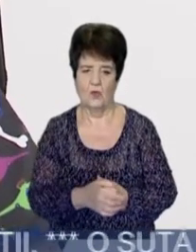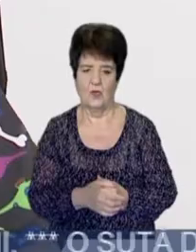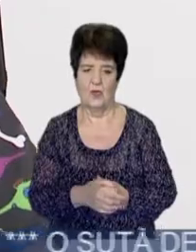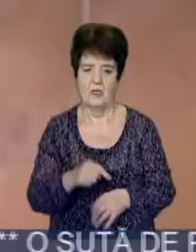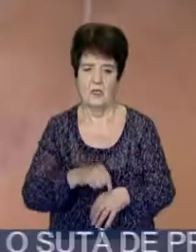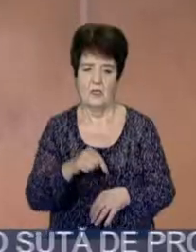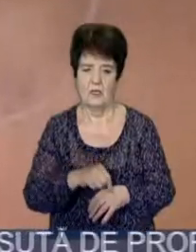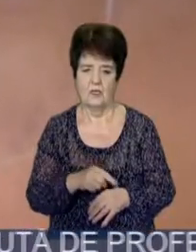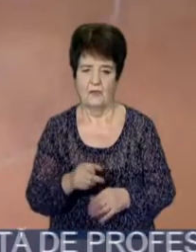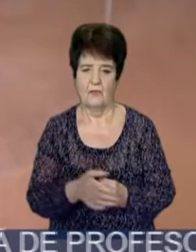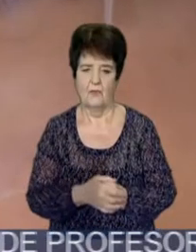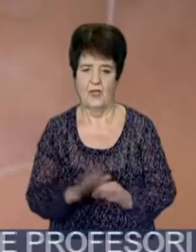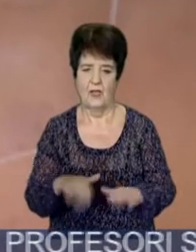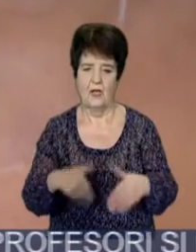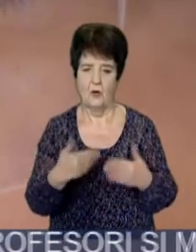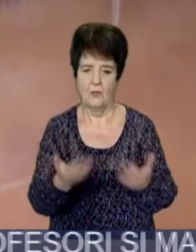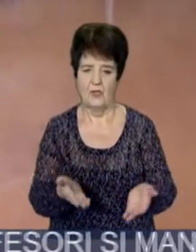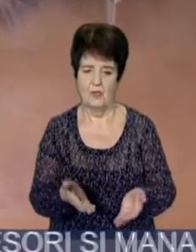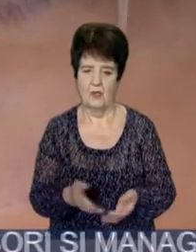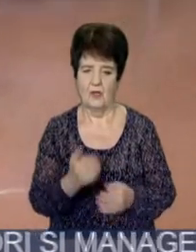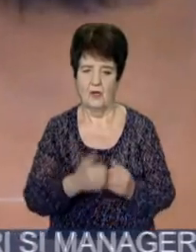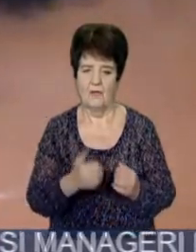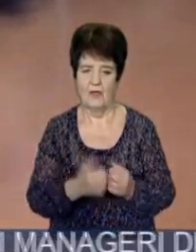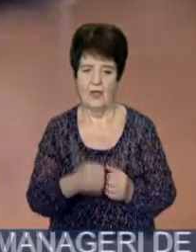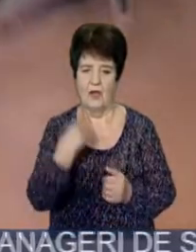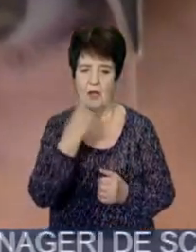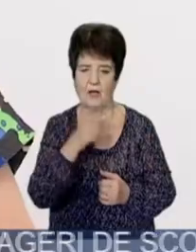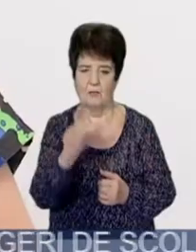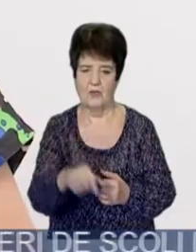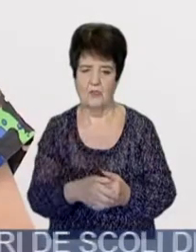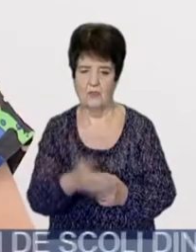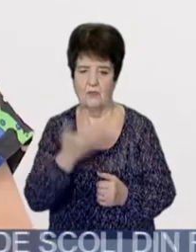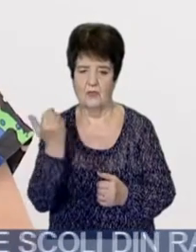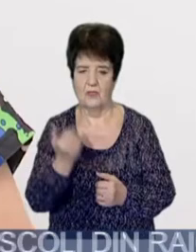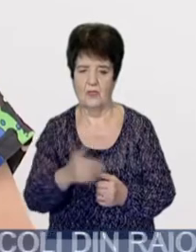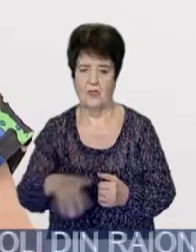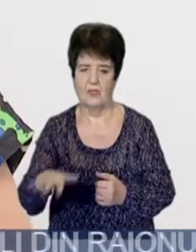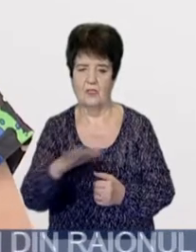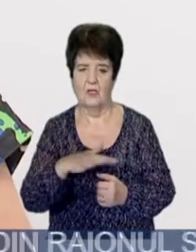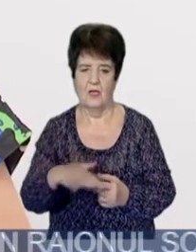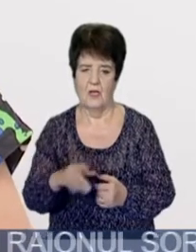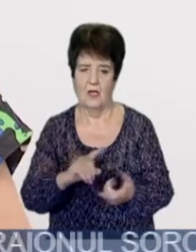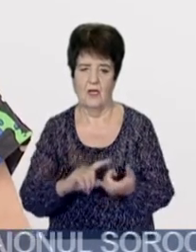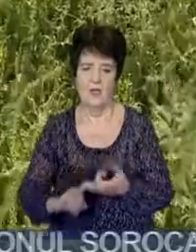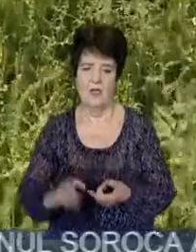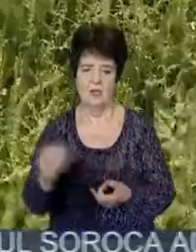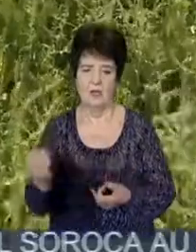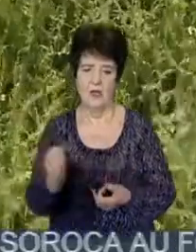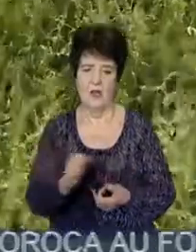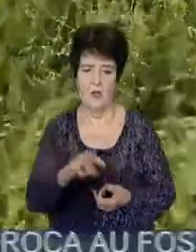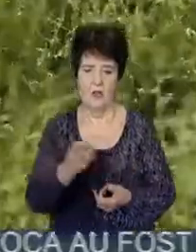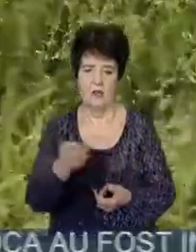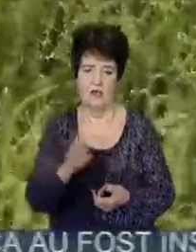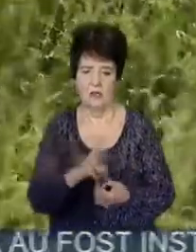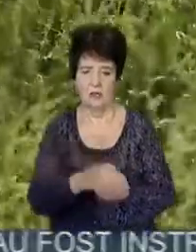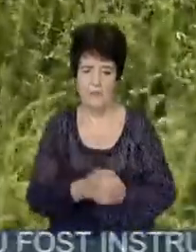simptome acute. Recomandările care le dăm noi la fiecare pacient este evitarea expunerii masive către alergenul de ambrozie. Se recomandă ca